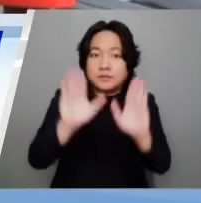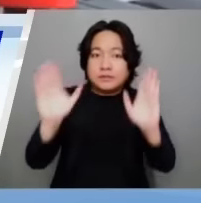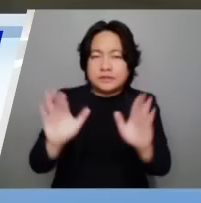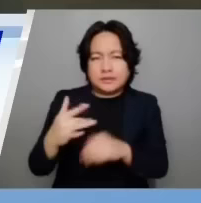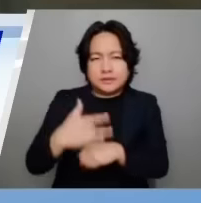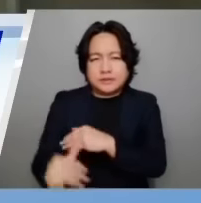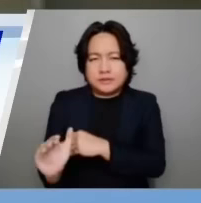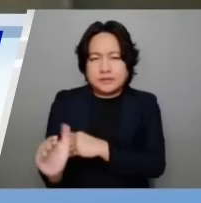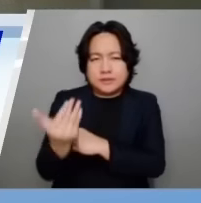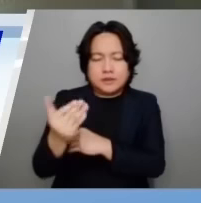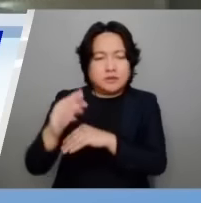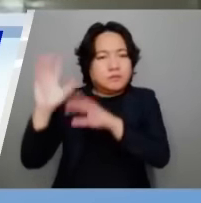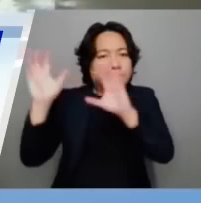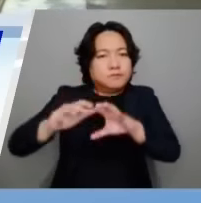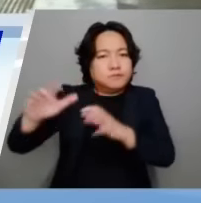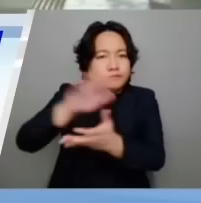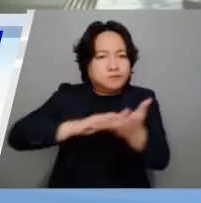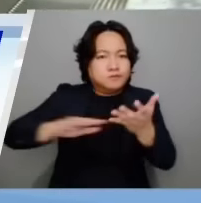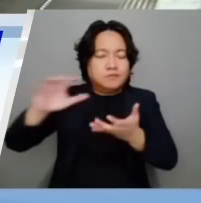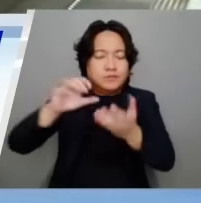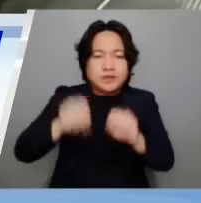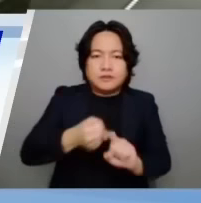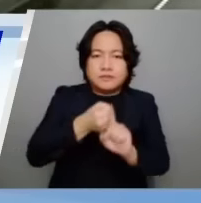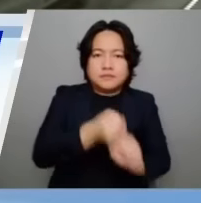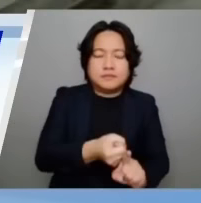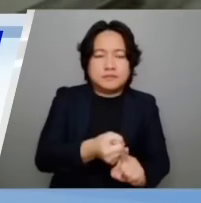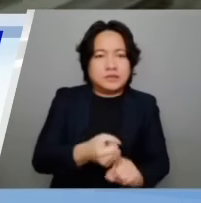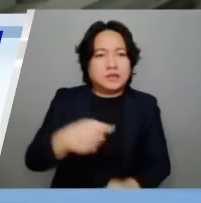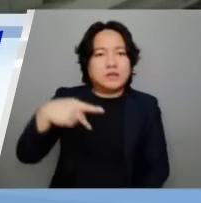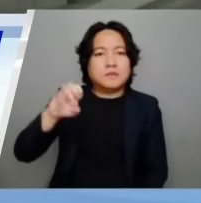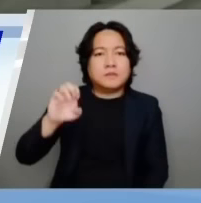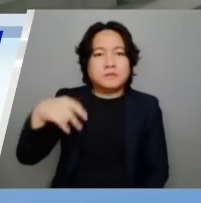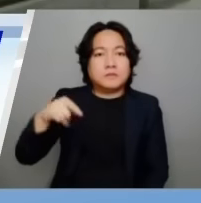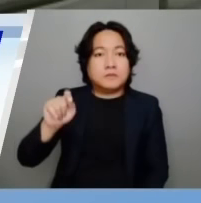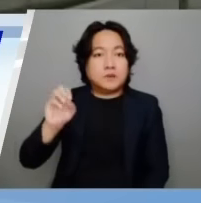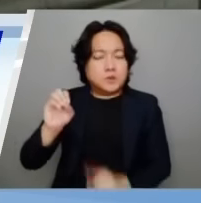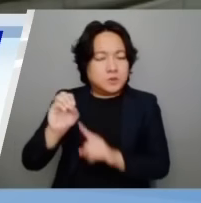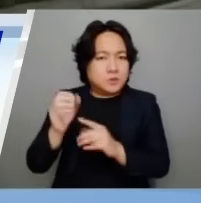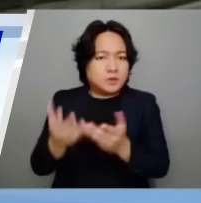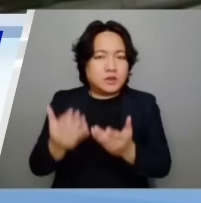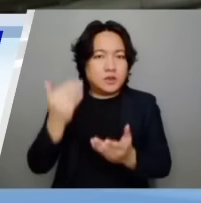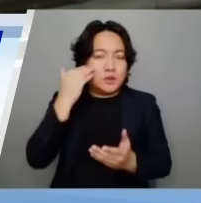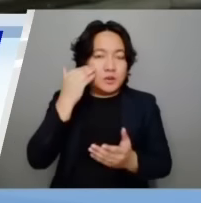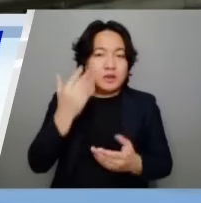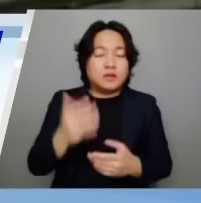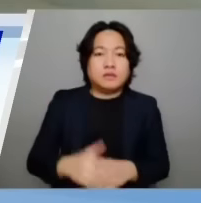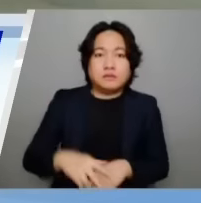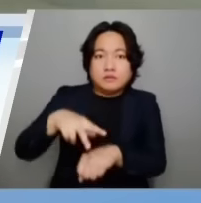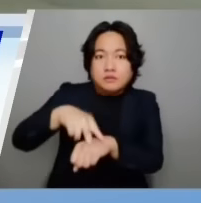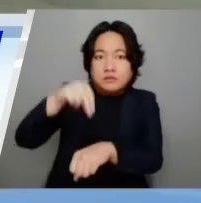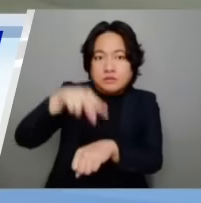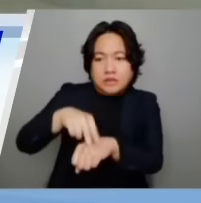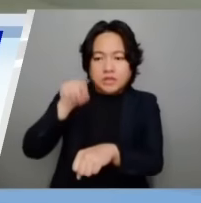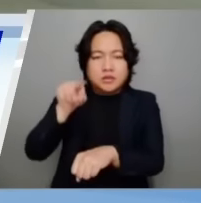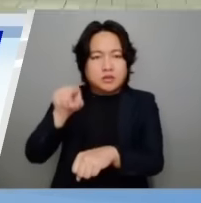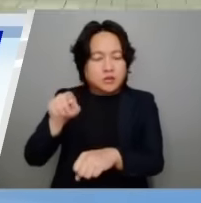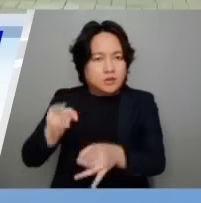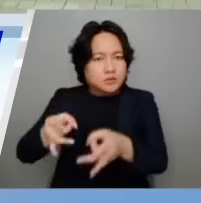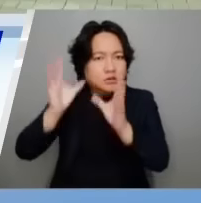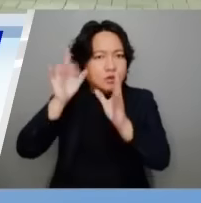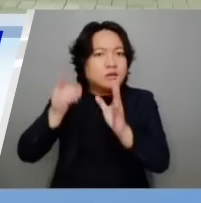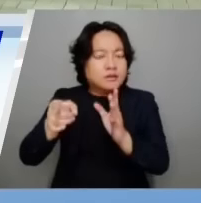posibleng maramdaman ang bagsik ng Pepito sa Camarines Norte na pasok sa cone of probability o uncertainty ng